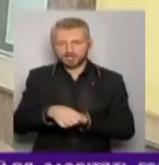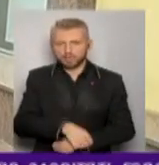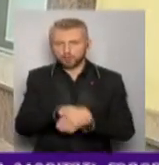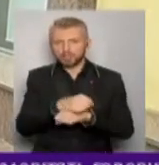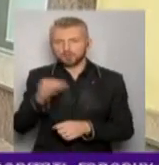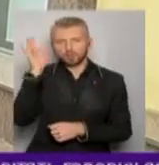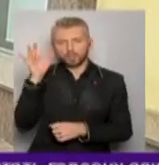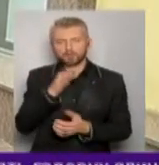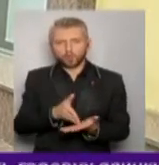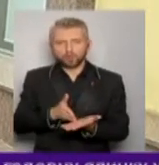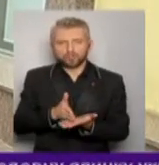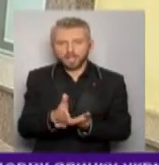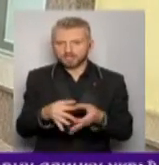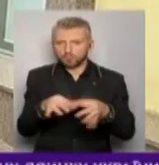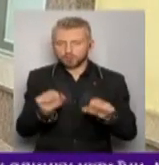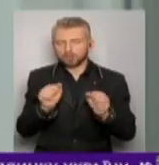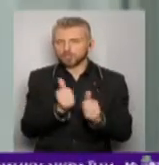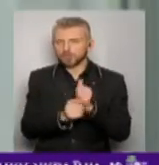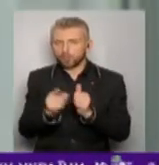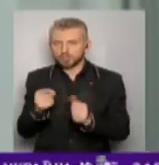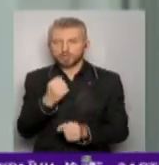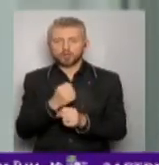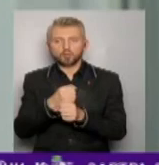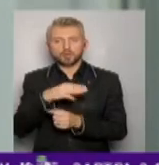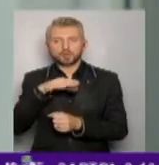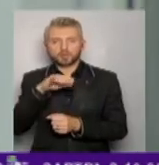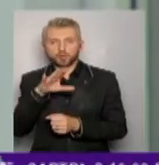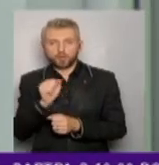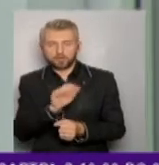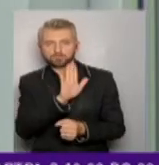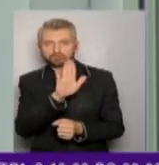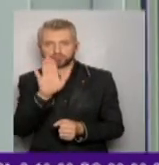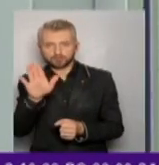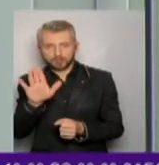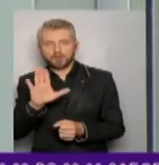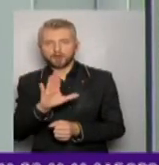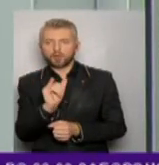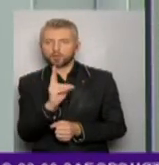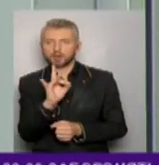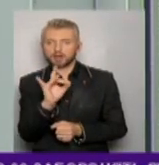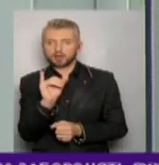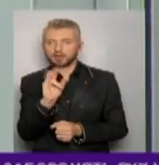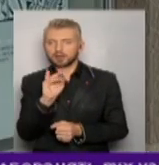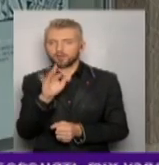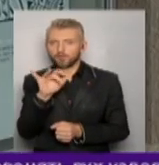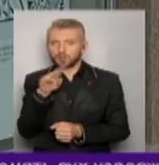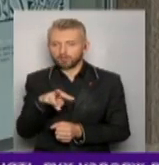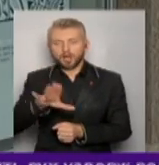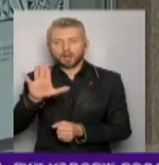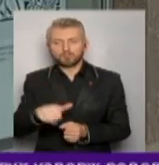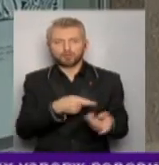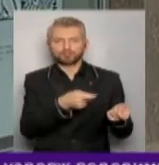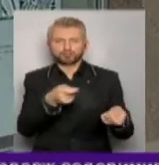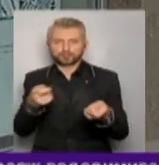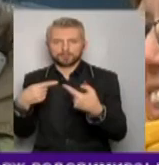про шлях свободи може кожен. Роботи Тітова знайшли своє місце у вітринах «Укрінформу». Згодом плакати помандрують і до